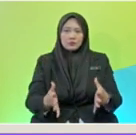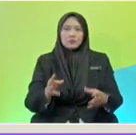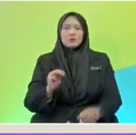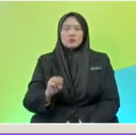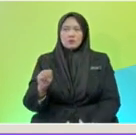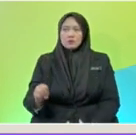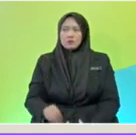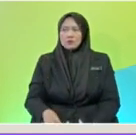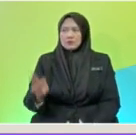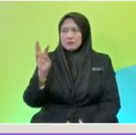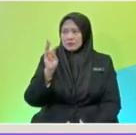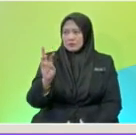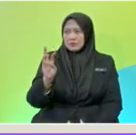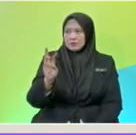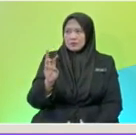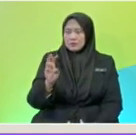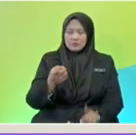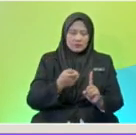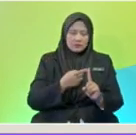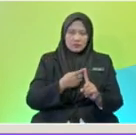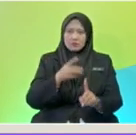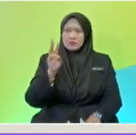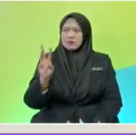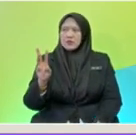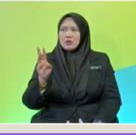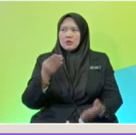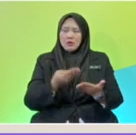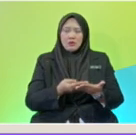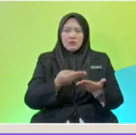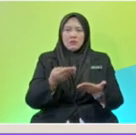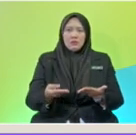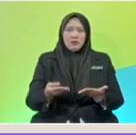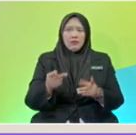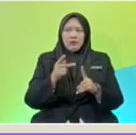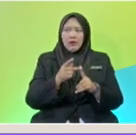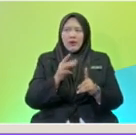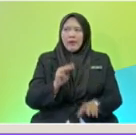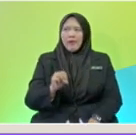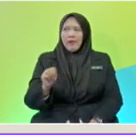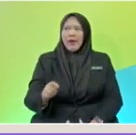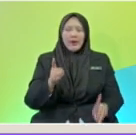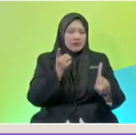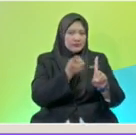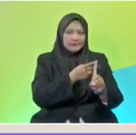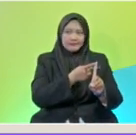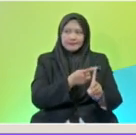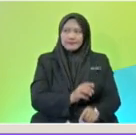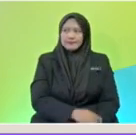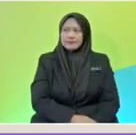6 donat nih kita akan bagi berikan kepada murid-murid yang pertama